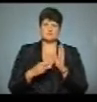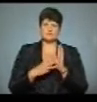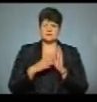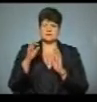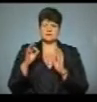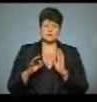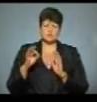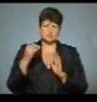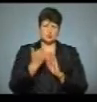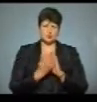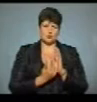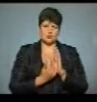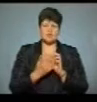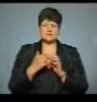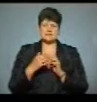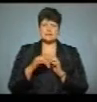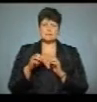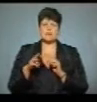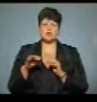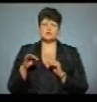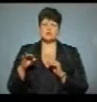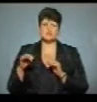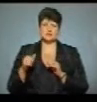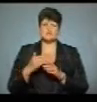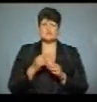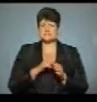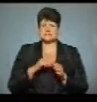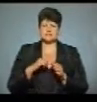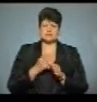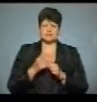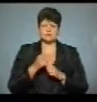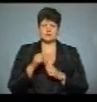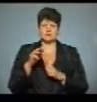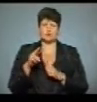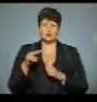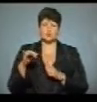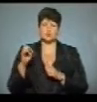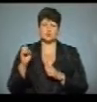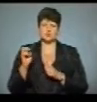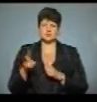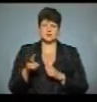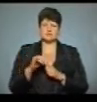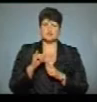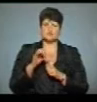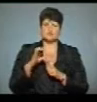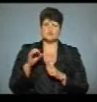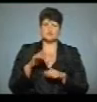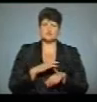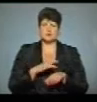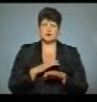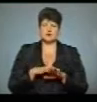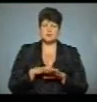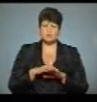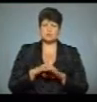88% протоколів. Серед мажоритарників лідирує самовисуванець Микола Люшняк, на другому місці – Ігор Сополь від «Слуги народу»